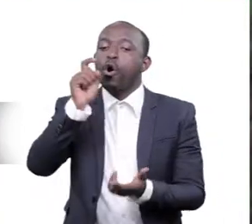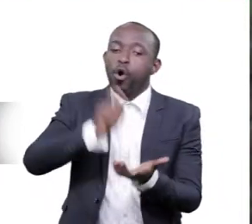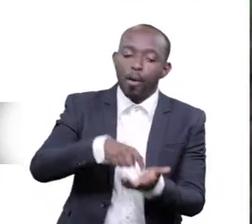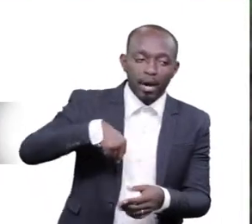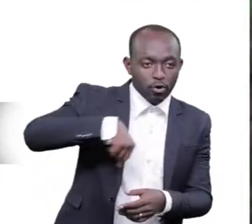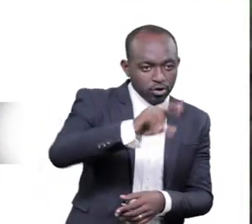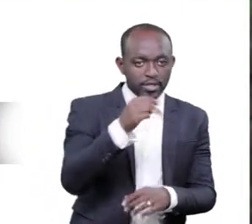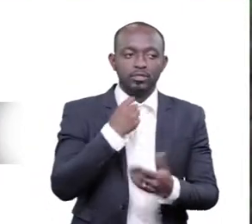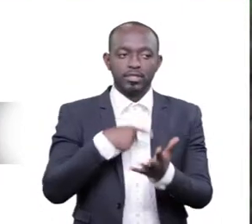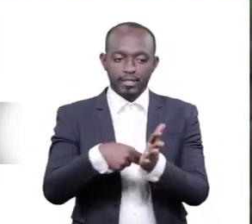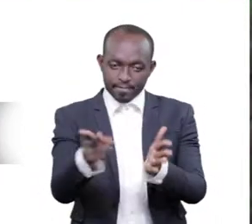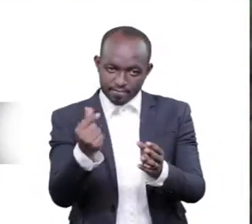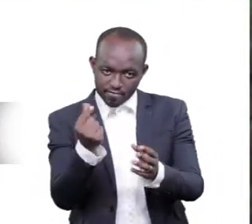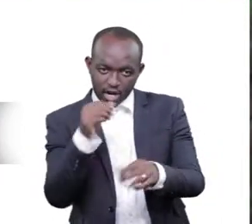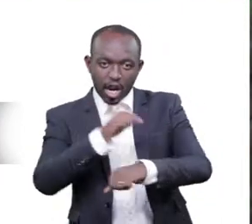amafaranga